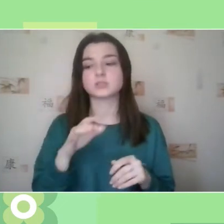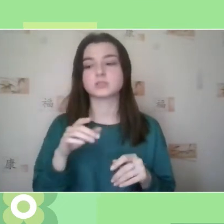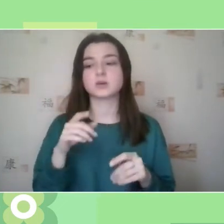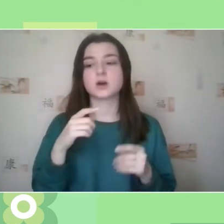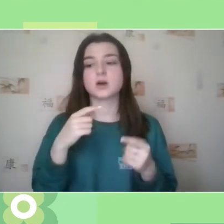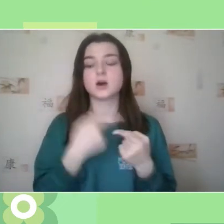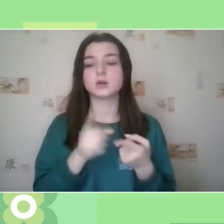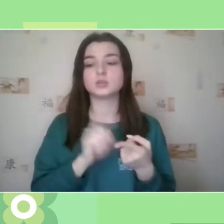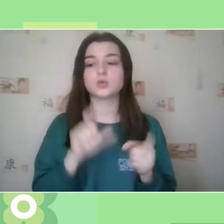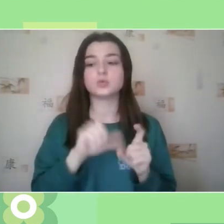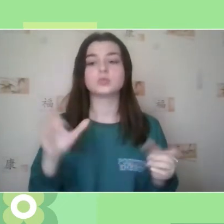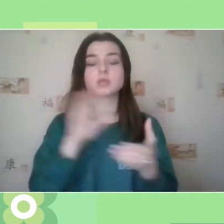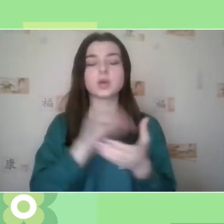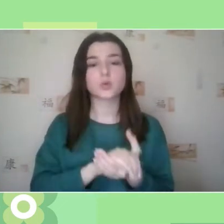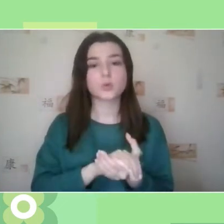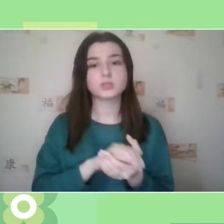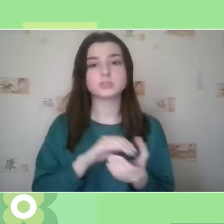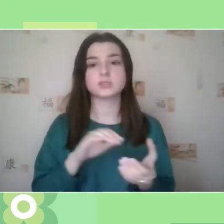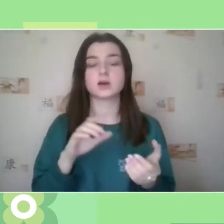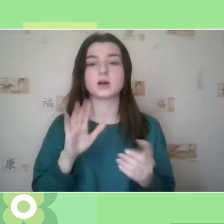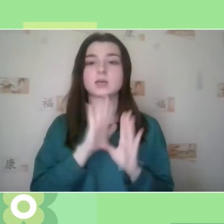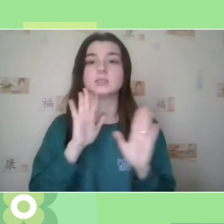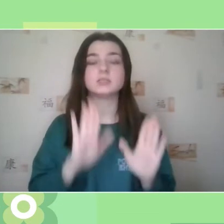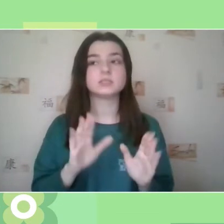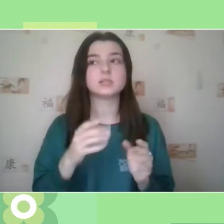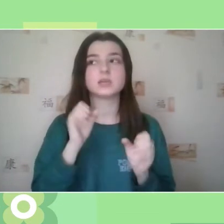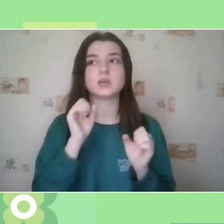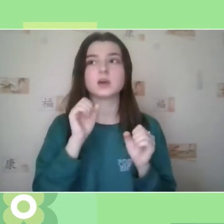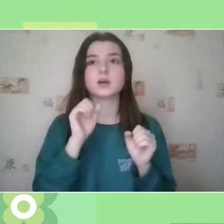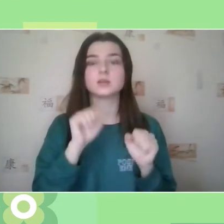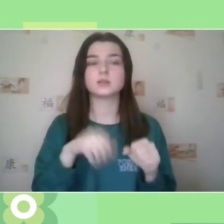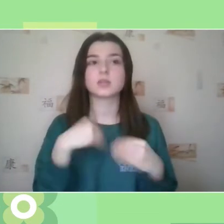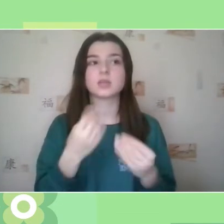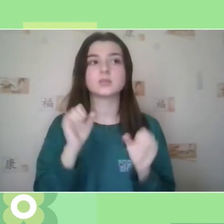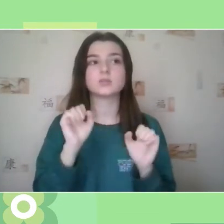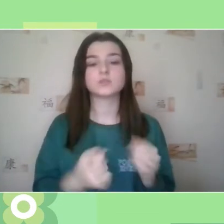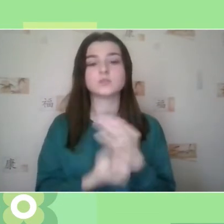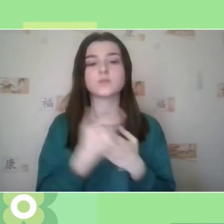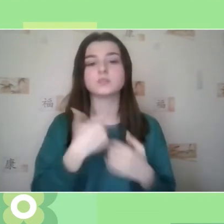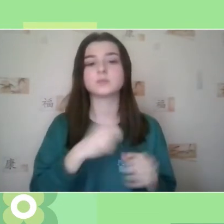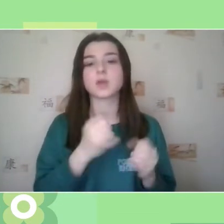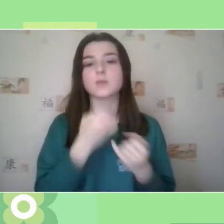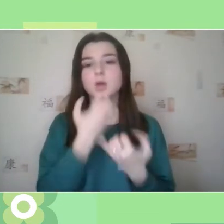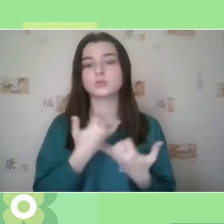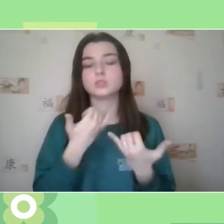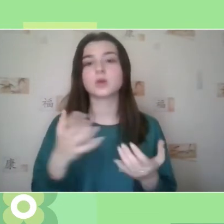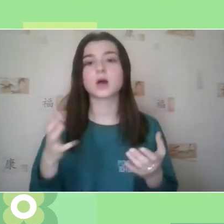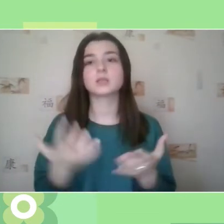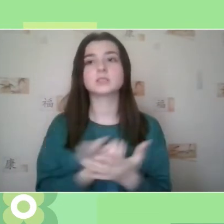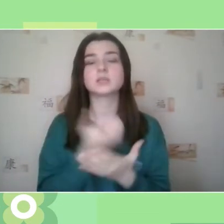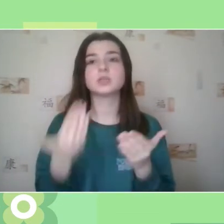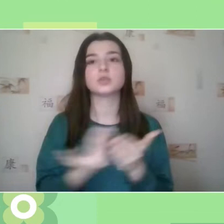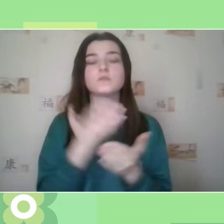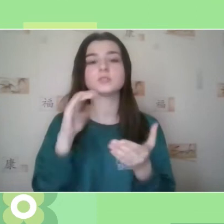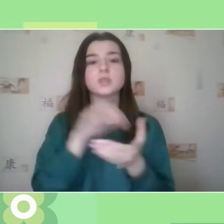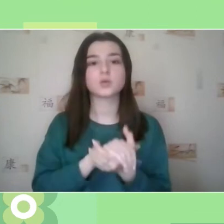собою, знайомляться, тобто давайте їм можливість не тільки проявити себе як благодійників, але й дістати нові контакти, нові знайомства, тому що це